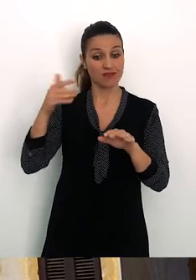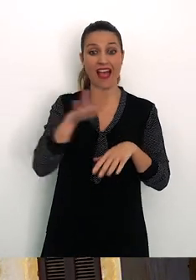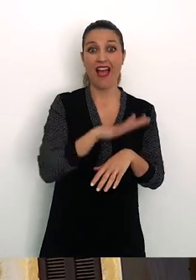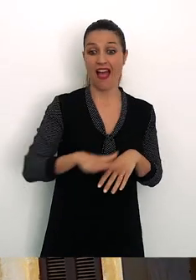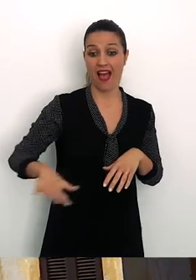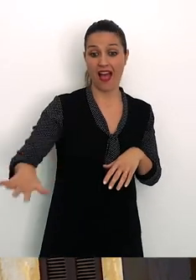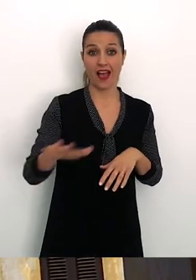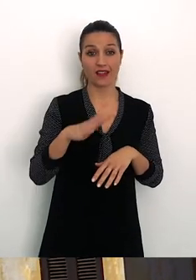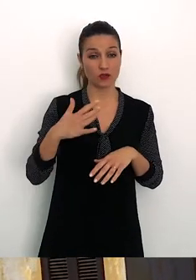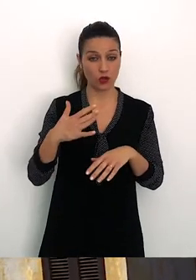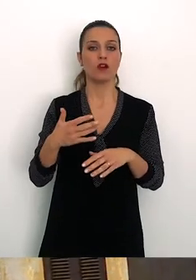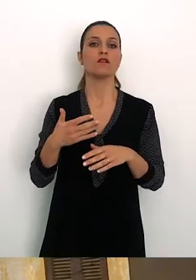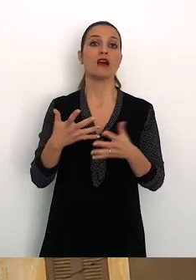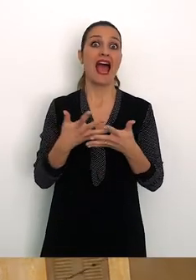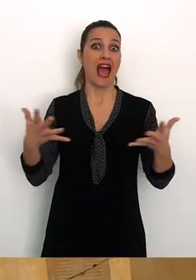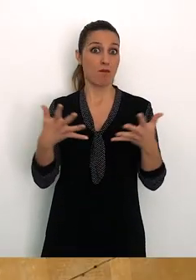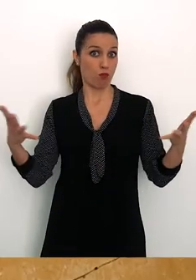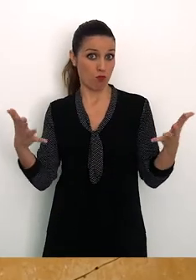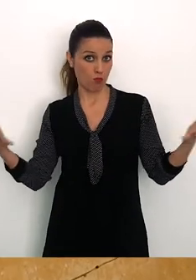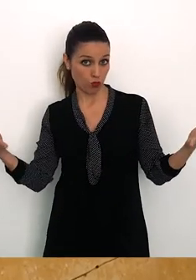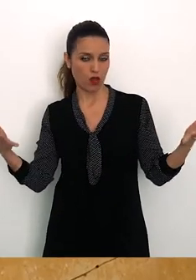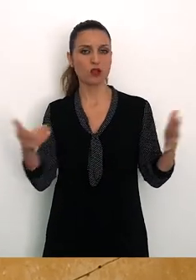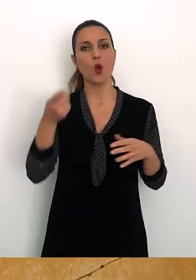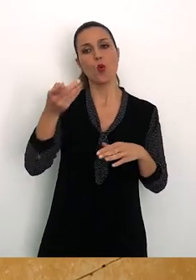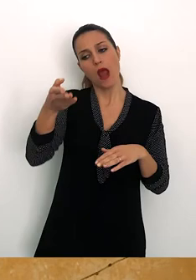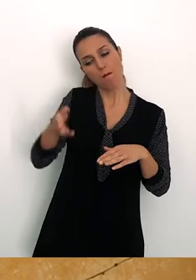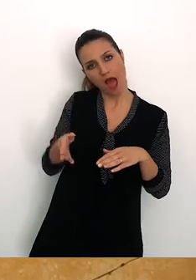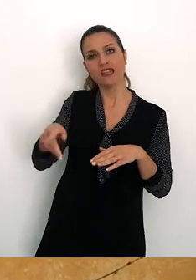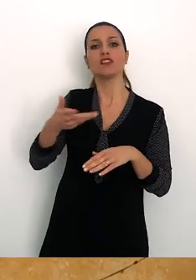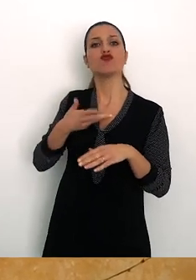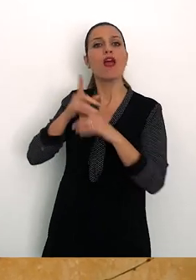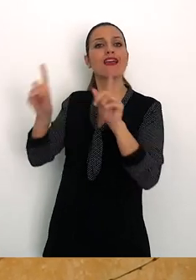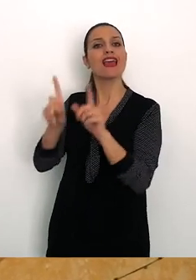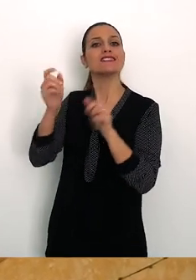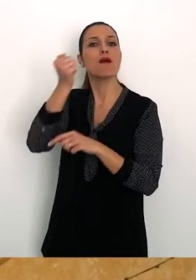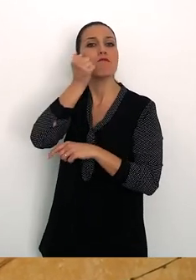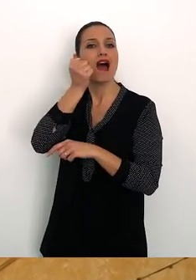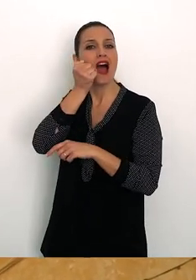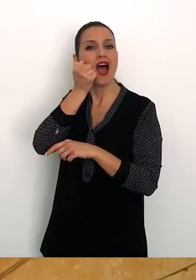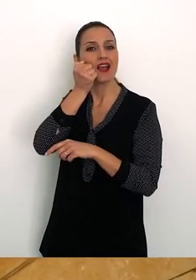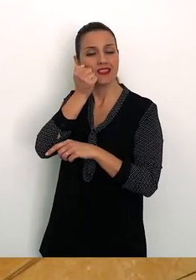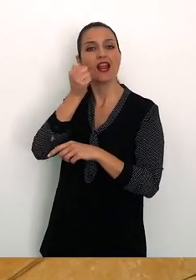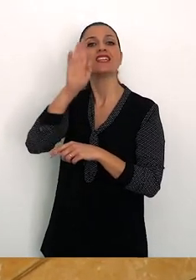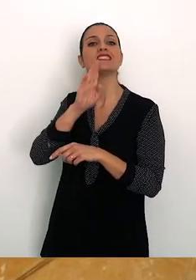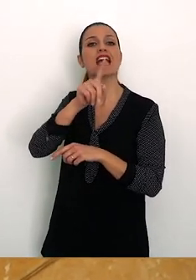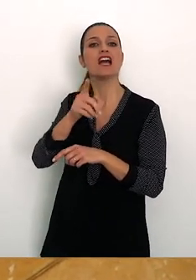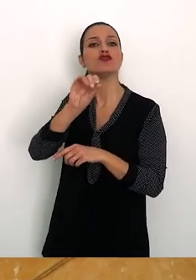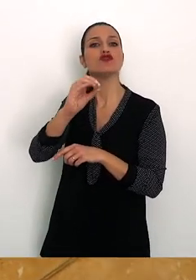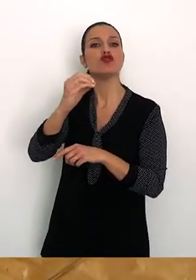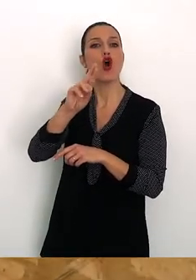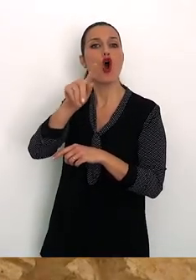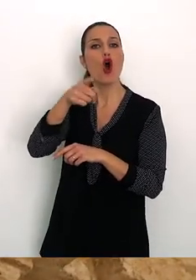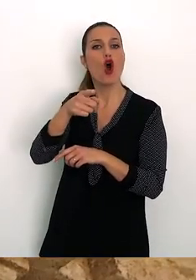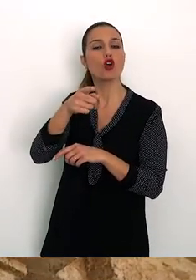Inizialmente l'atrio del castello era molto più grande ed era in parte interessato dalla presenza della chiesa matrice del paese, dedicata a San